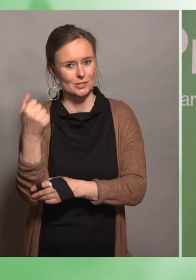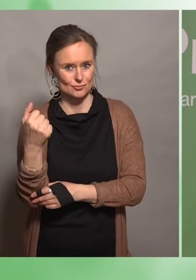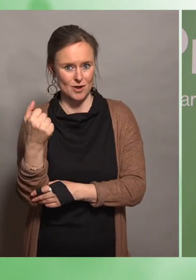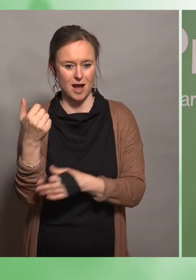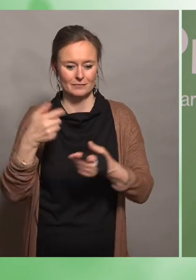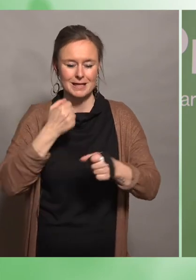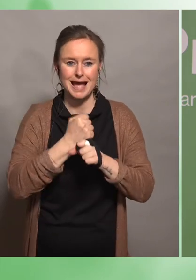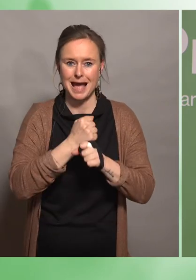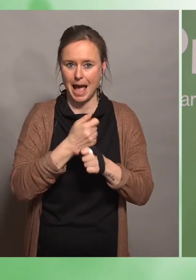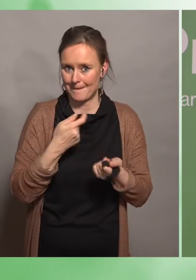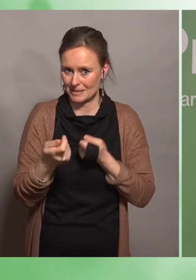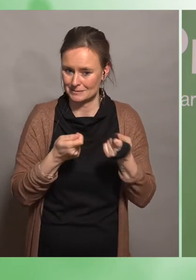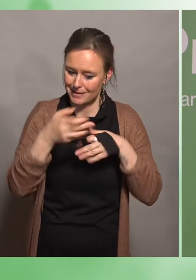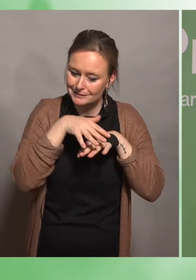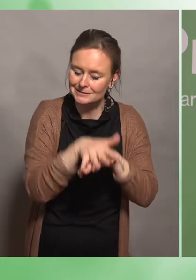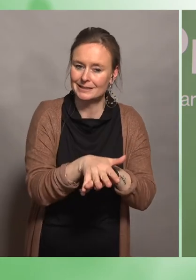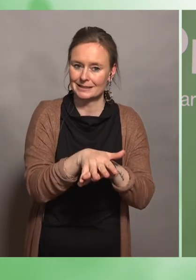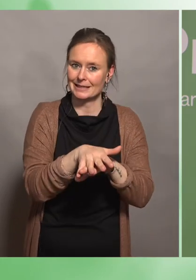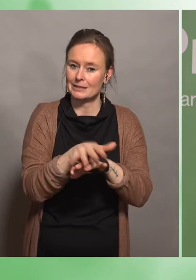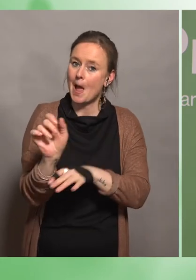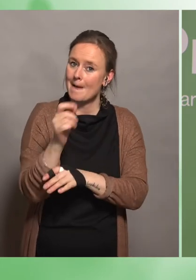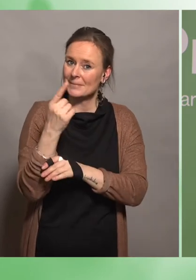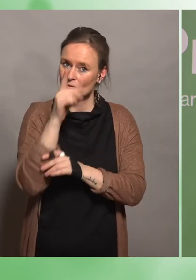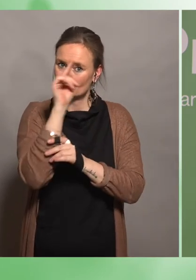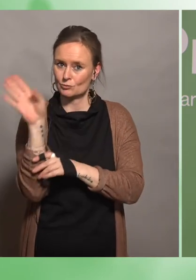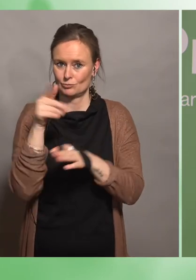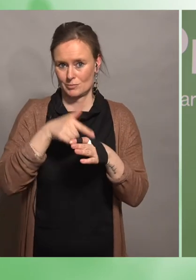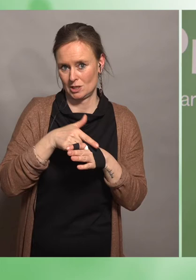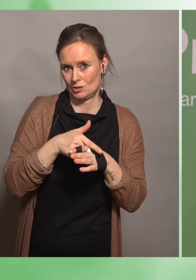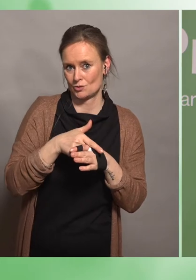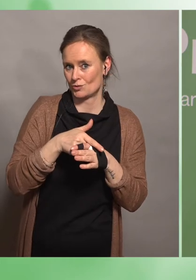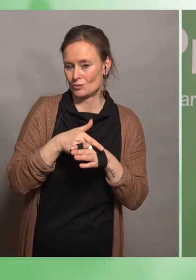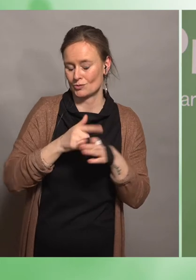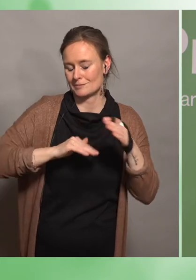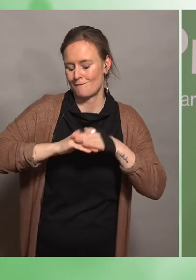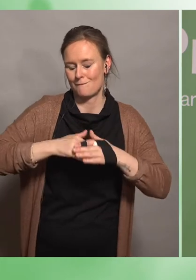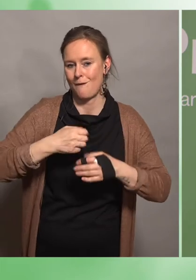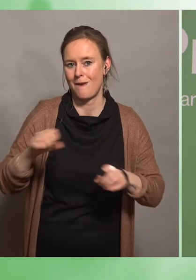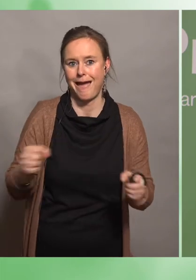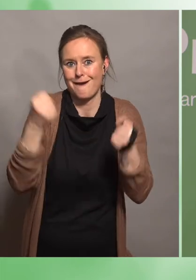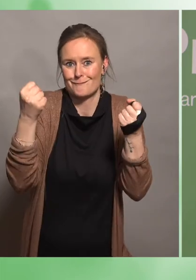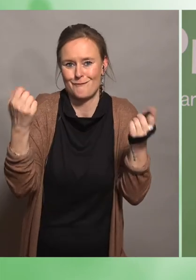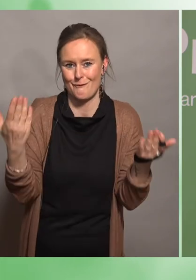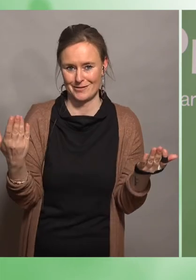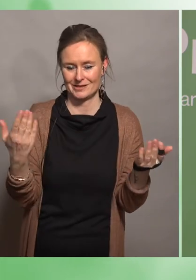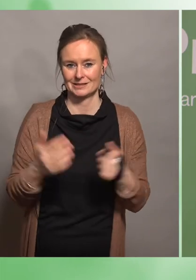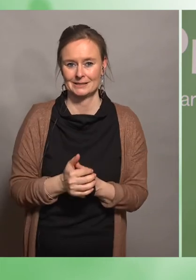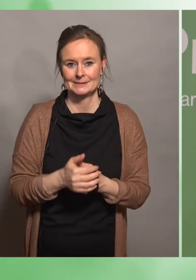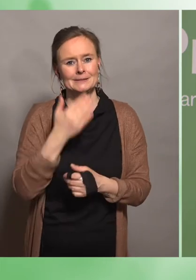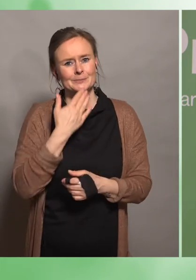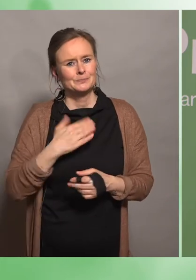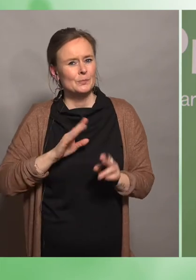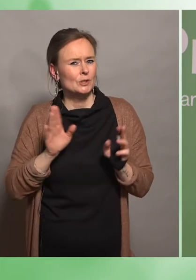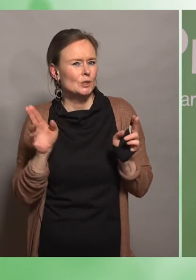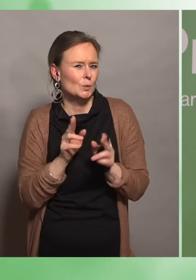mit Behinderungen, ist natürlich ein Erfolg. Und ich möchte Ihnen vielleicht auch ganz kurz